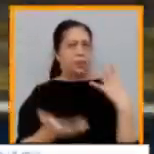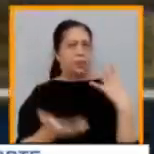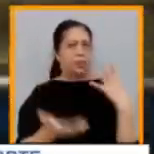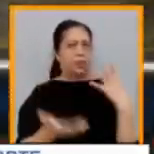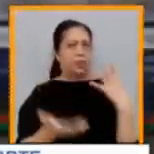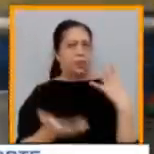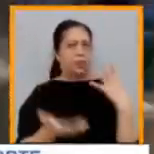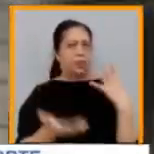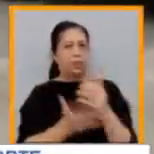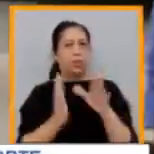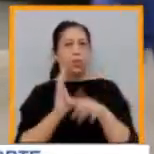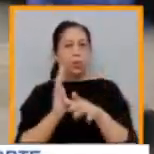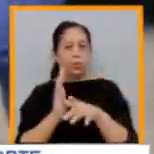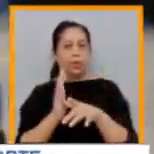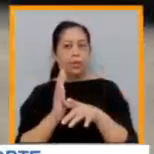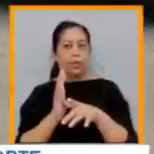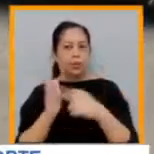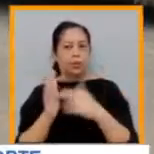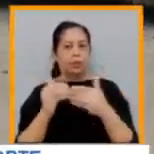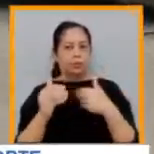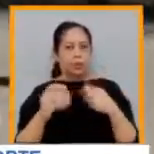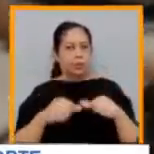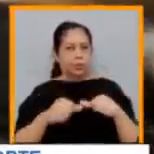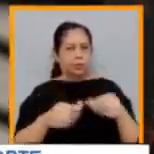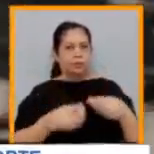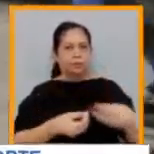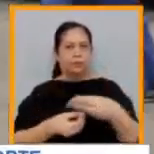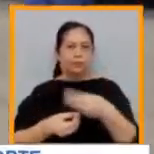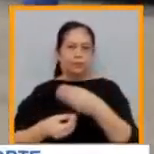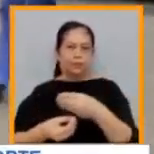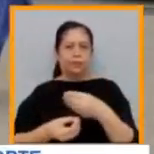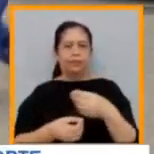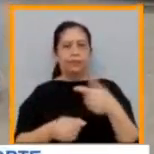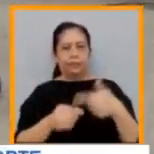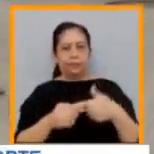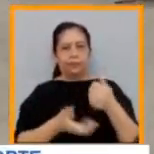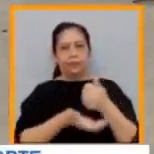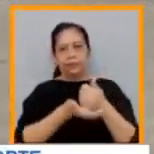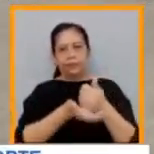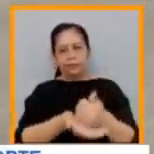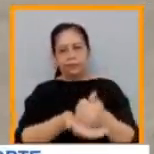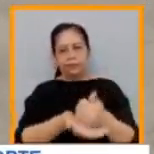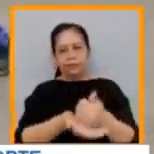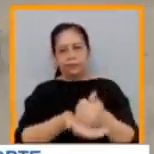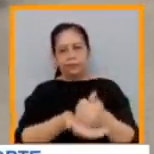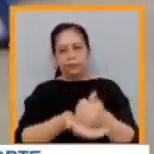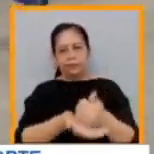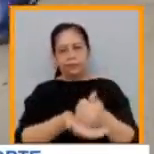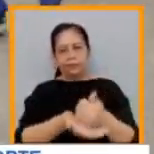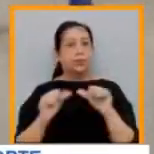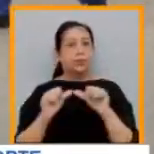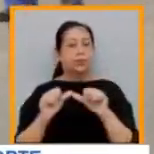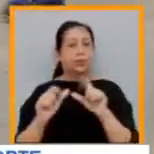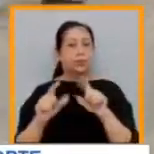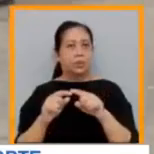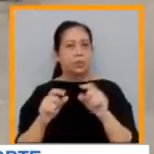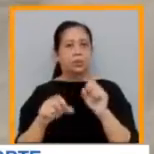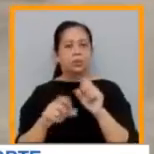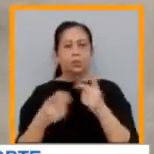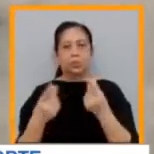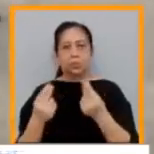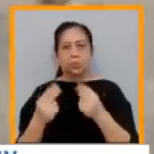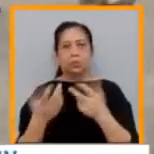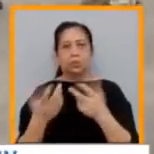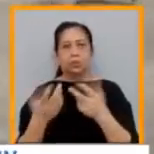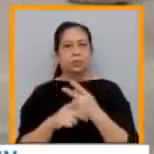bago ipagpatuloy ang pamamahagi ng fuel subsidy. Pero tuloy pa rin naman daw yung paggawa o yung production ng